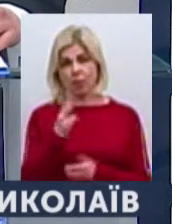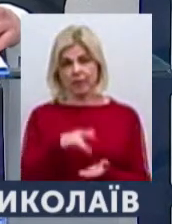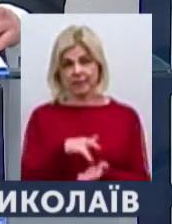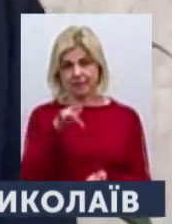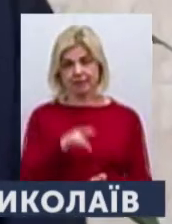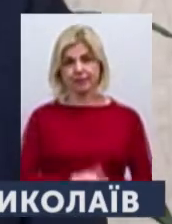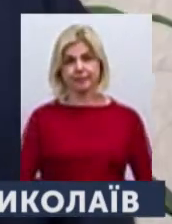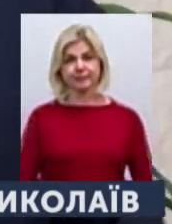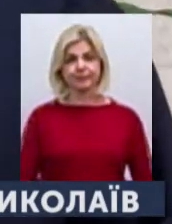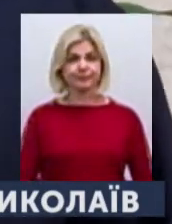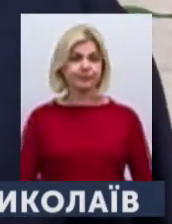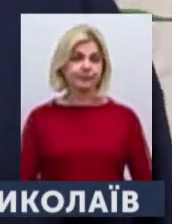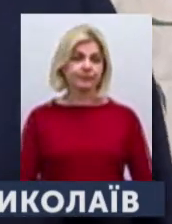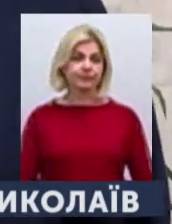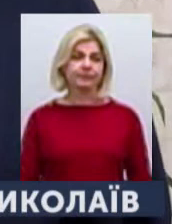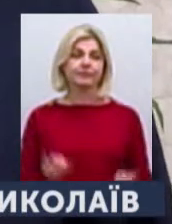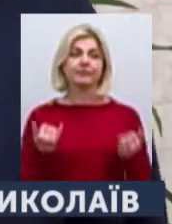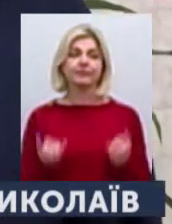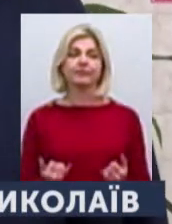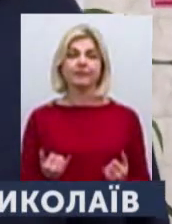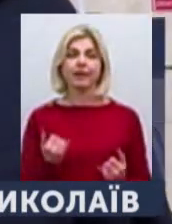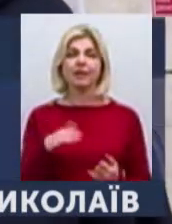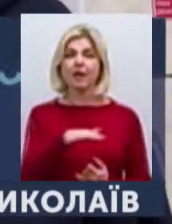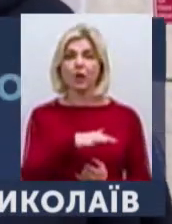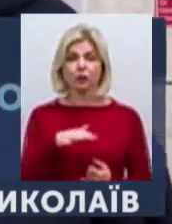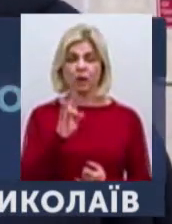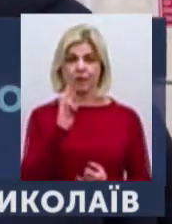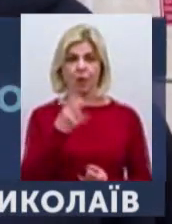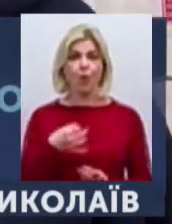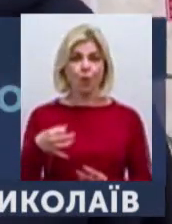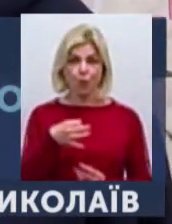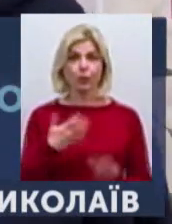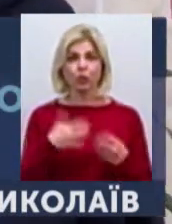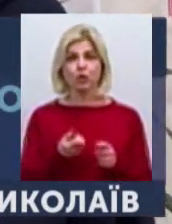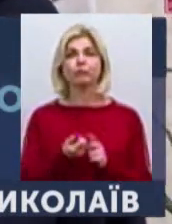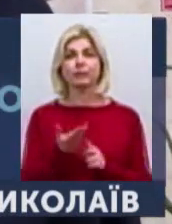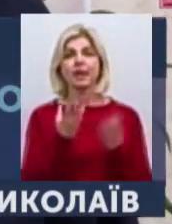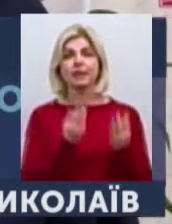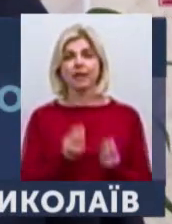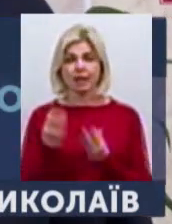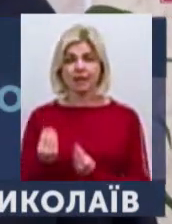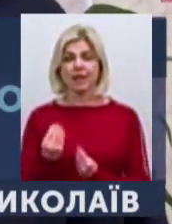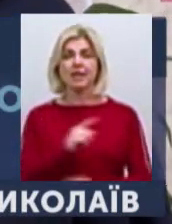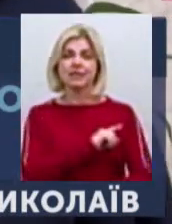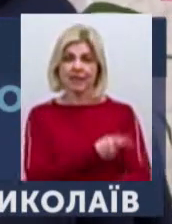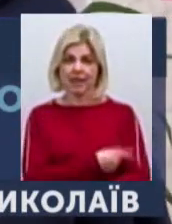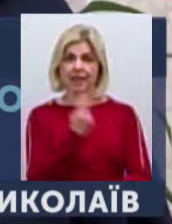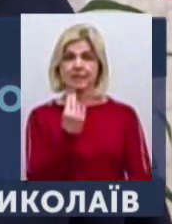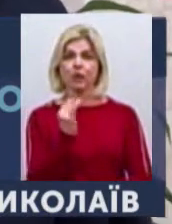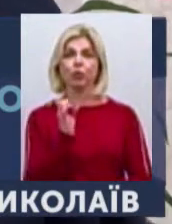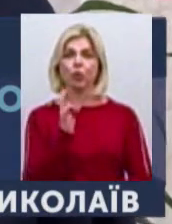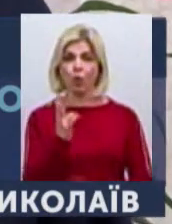Мурмило. Зараз над територією Миколаївської області вже котрий день знаходиться потужний циклон, і відповідно